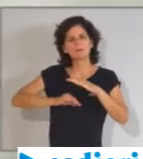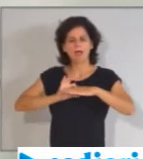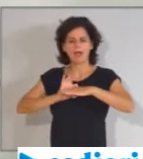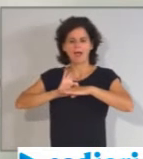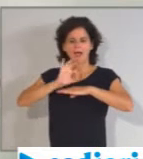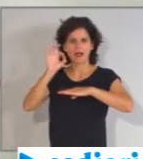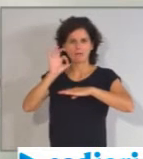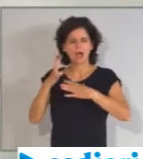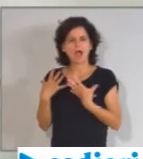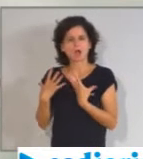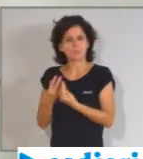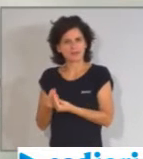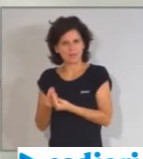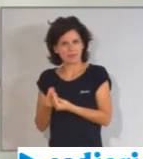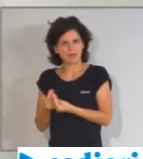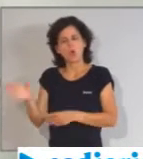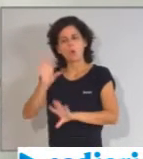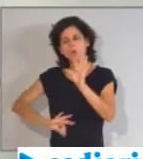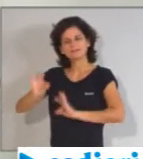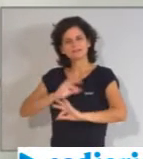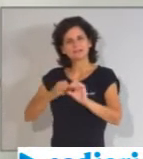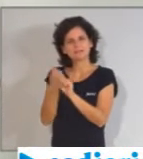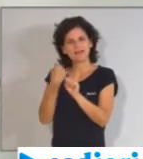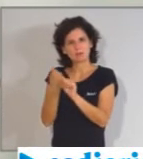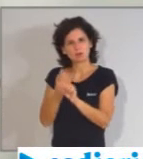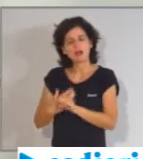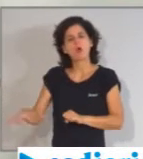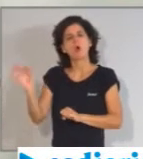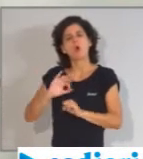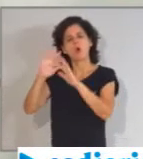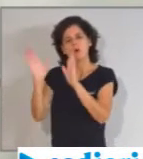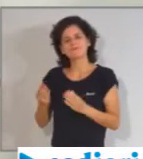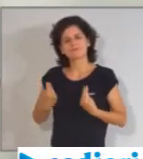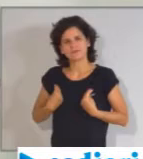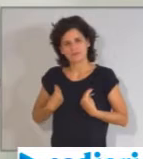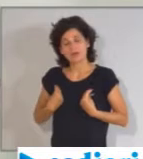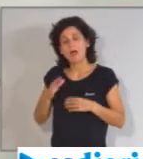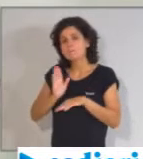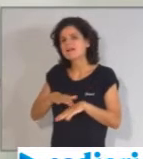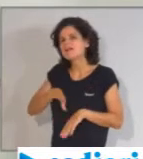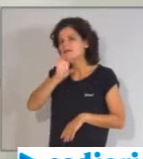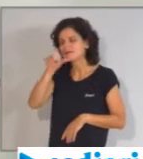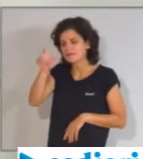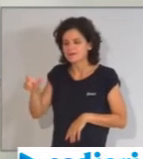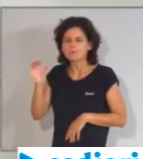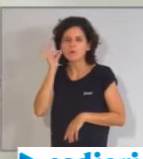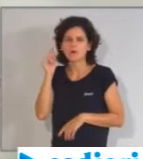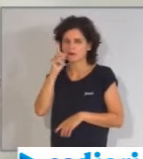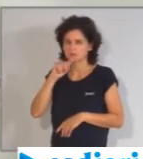itineraris d'acompanyament i alternativa sociolaboral i residencial a dones prostituïdes en situació d'explotació sexual o